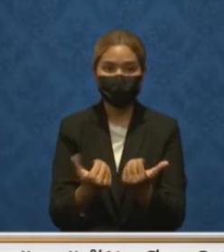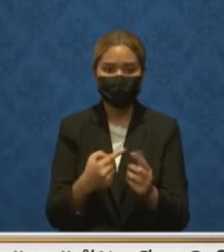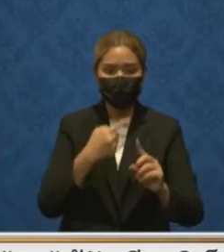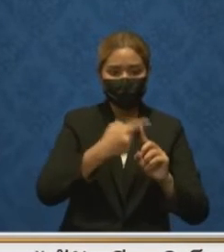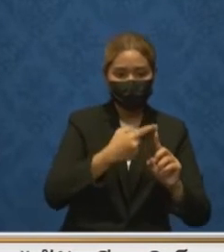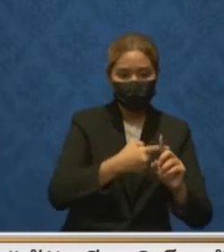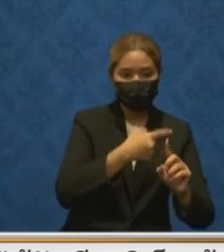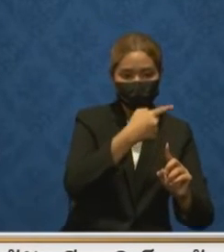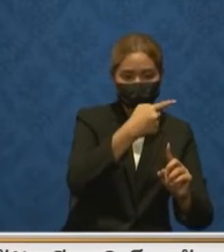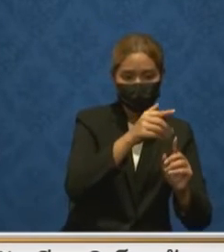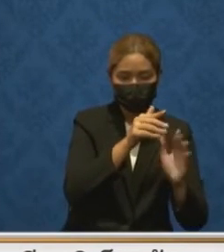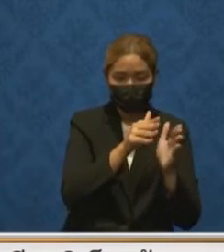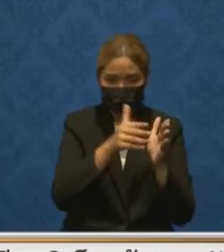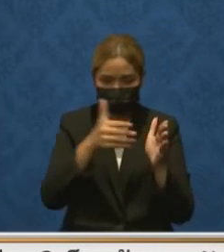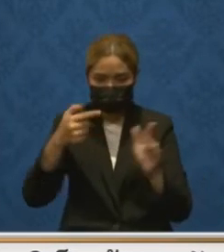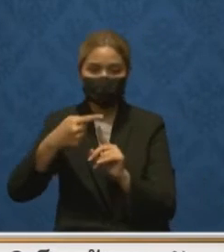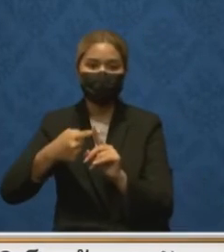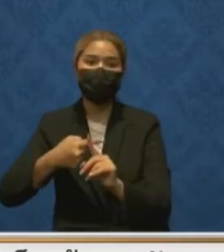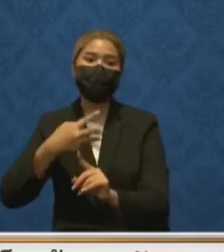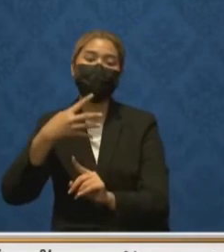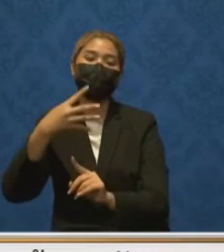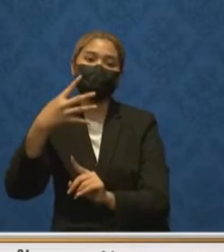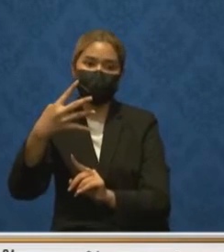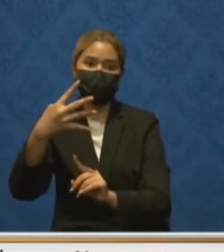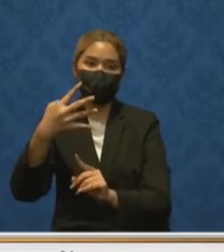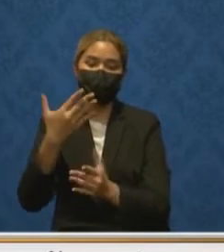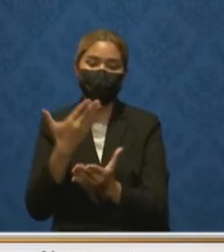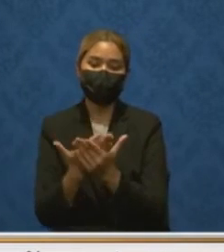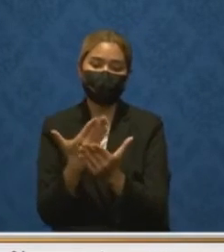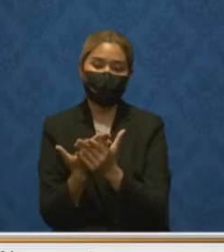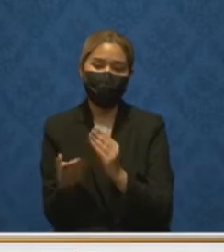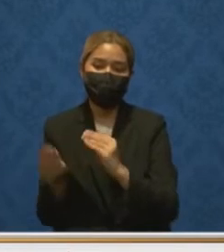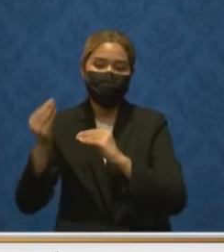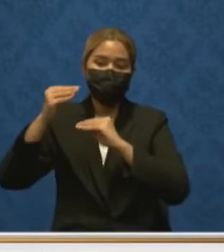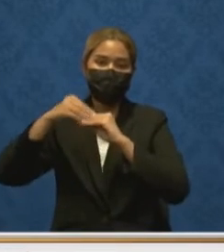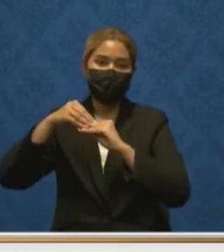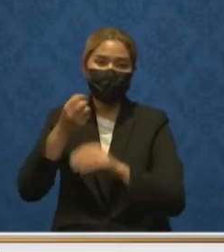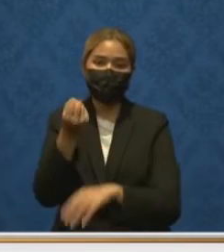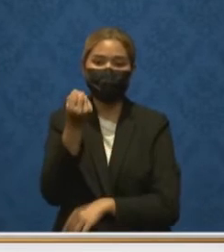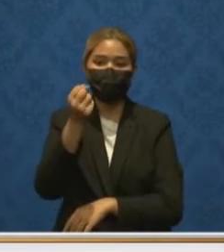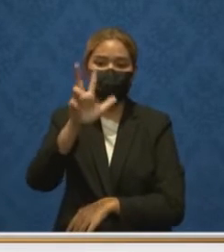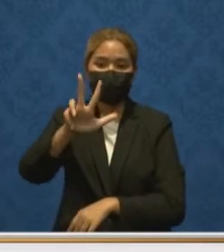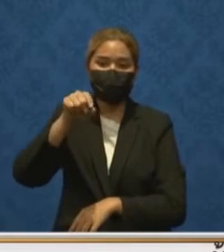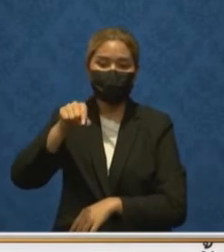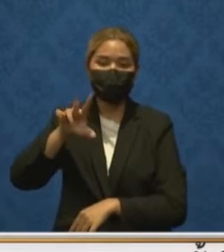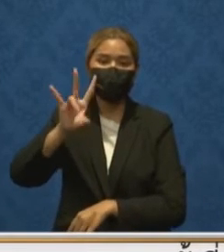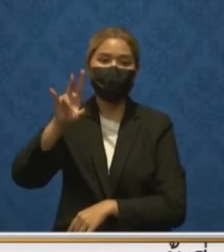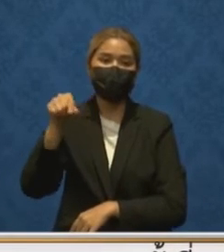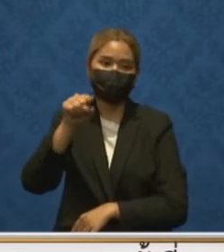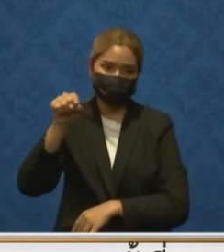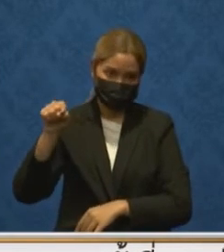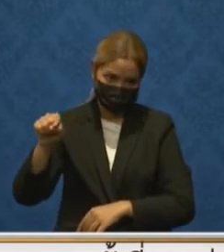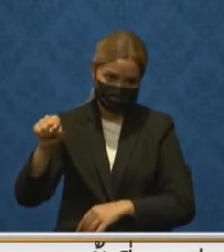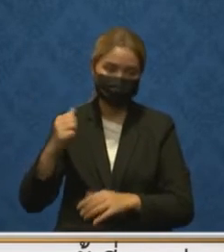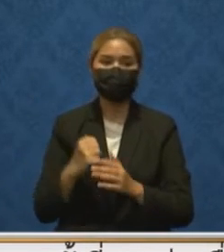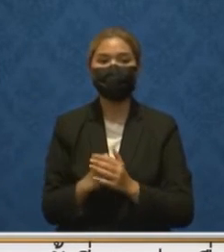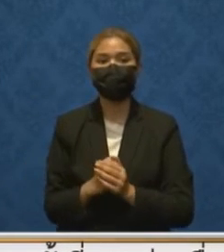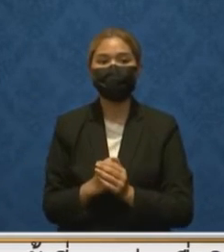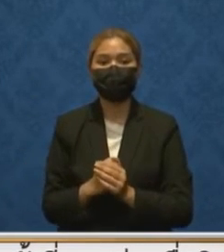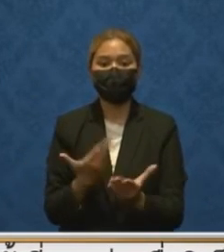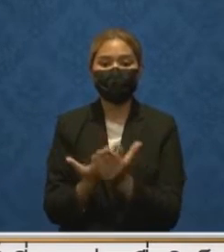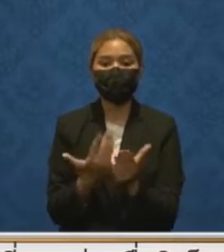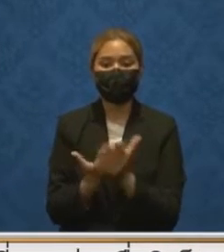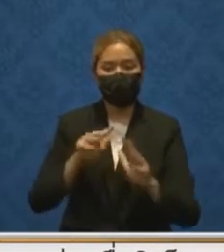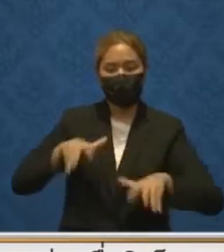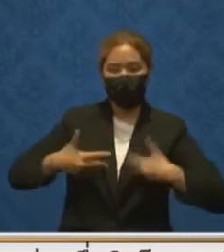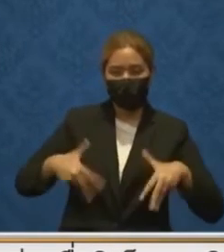ือนมกราถึเมษาเราทำตัเลขบวกไปอีกแล้ว 13.7%นำเงิน